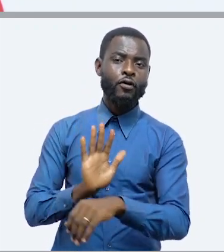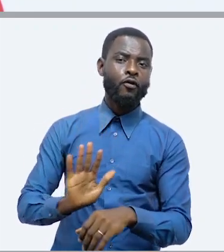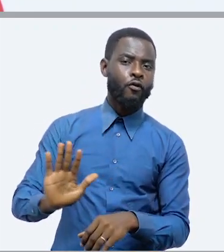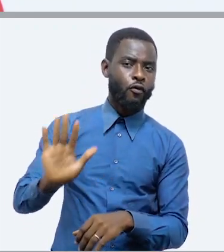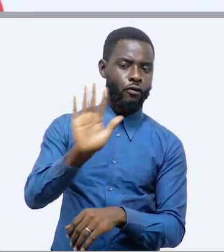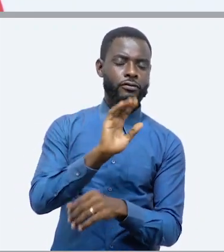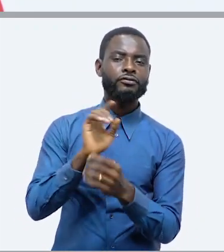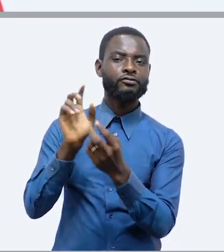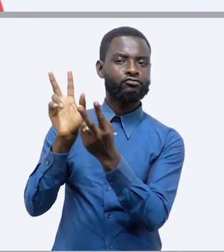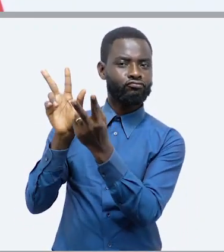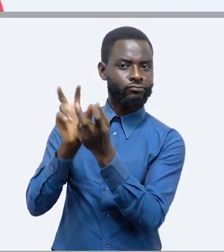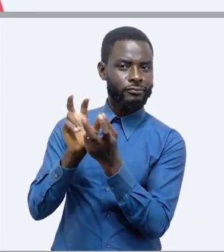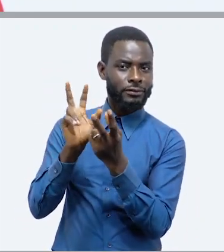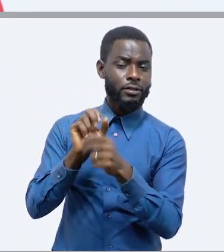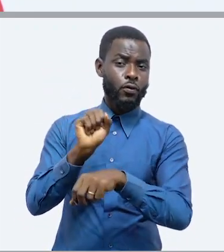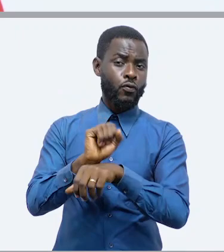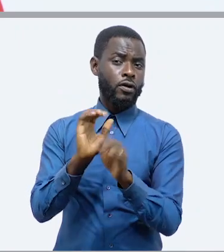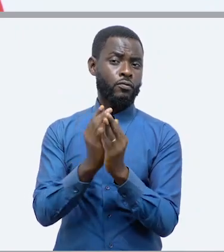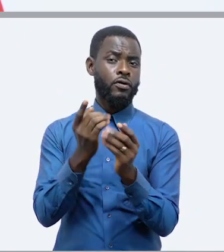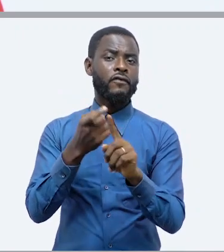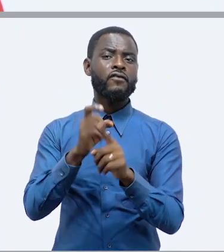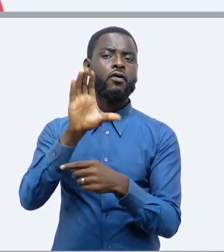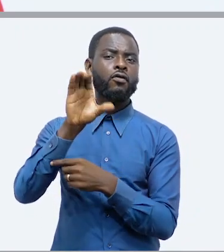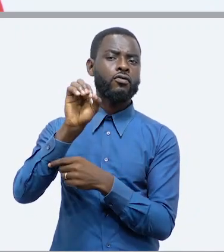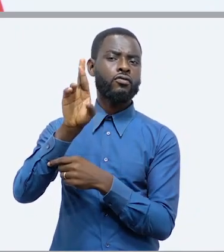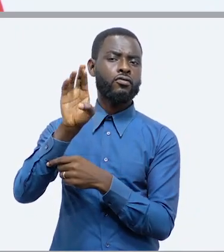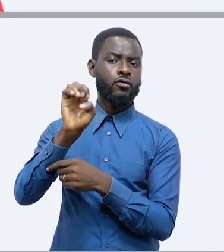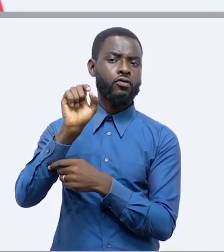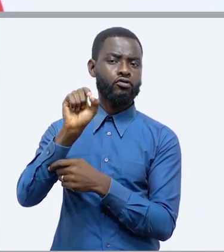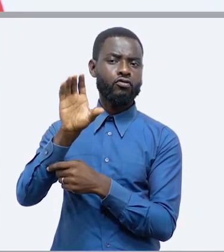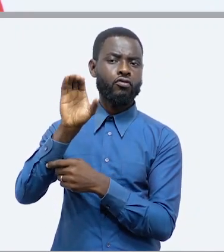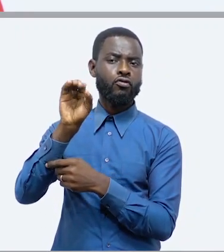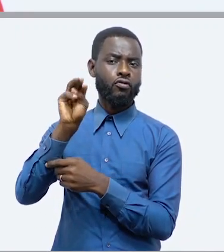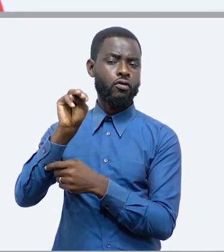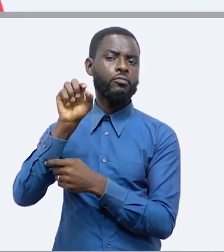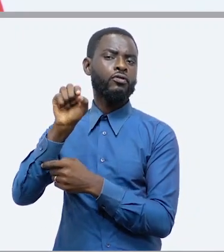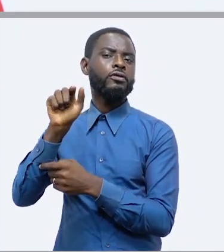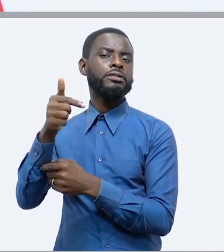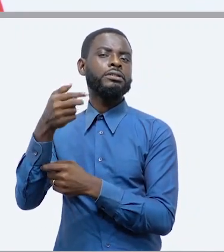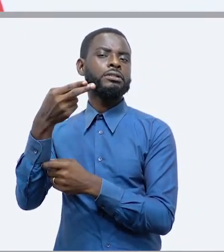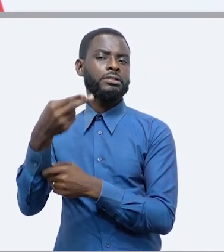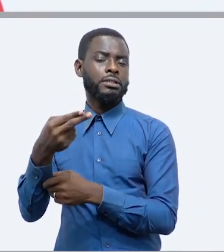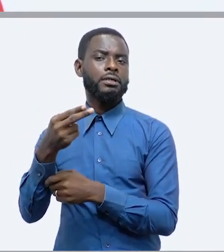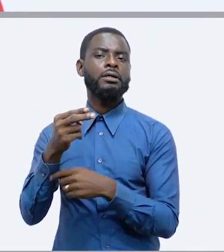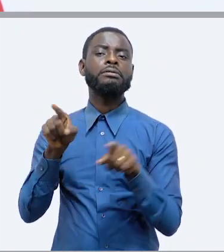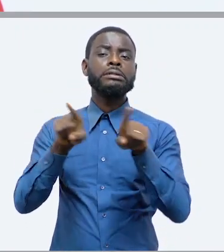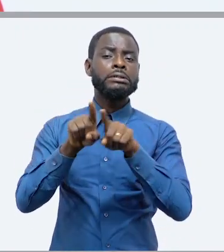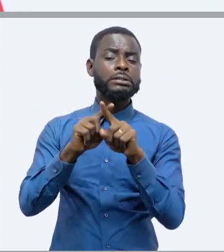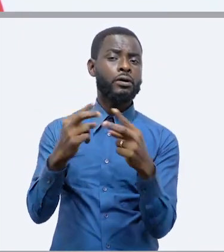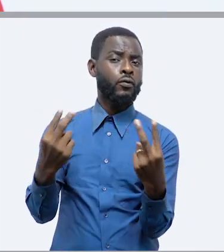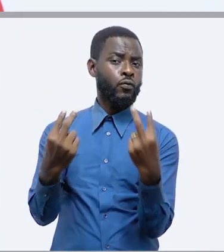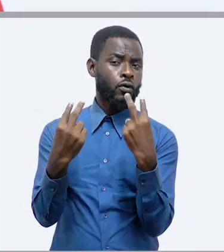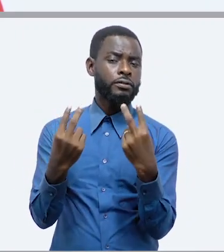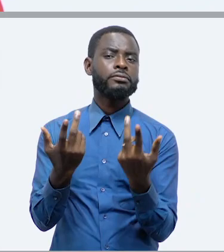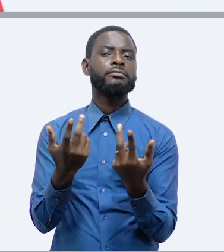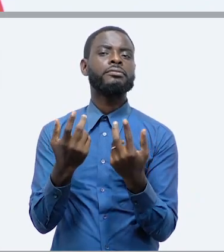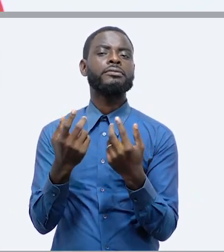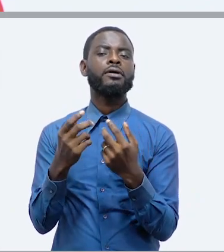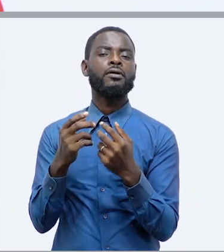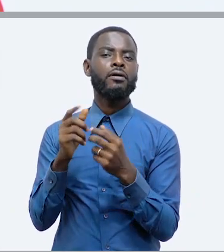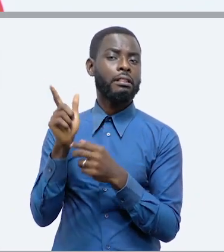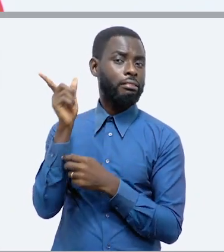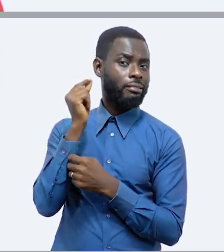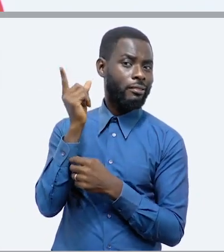eka. Ninye download workbook e kejekor.com.gh. Ni huwe obotwe, ni okwe ni fe mwen krokume.